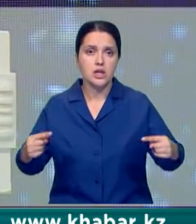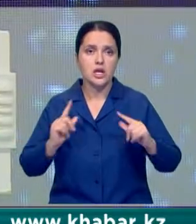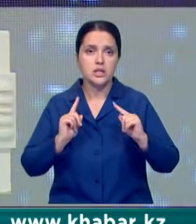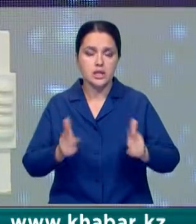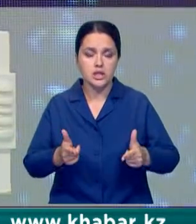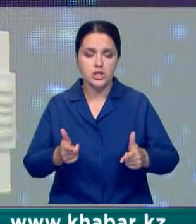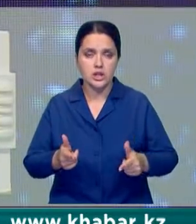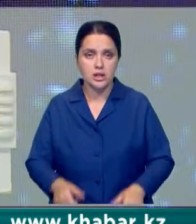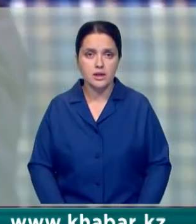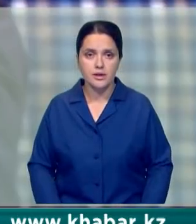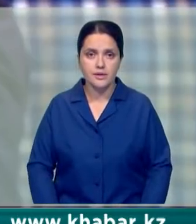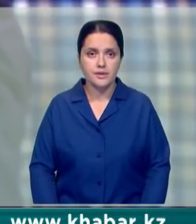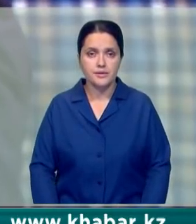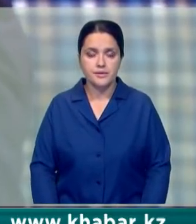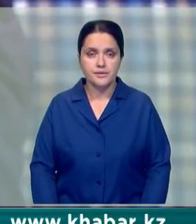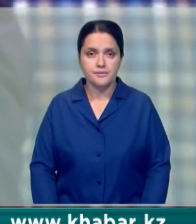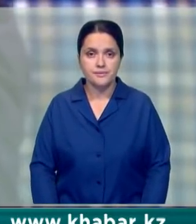соглашений и